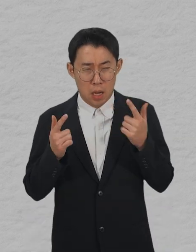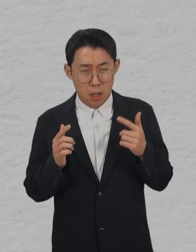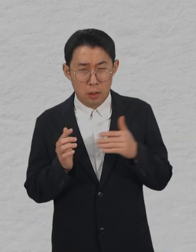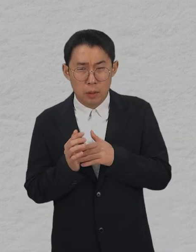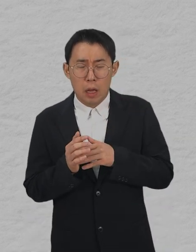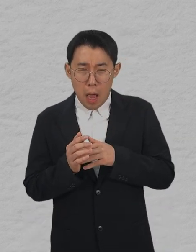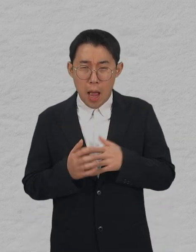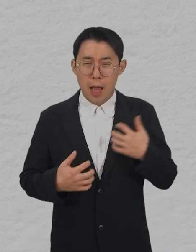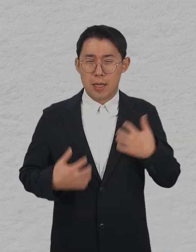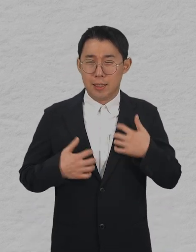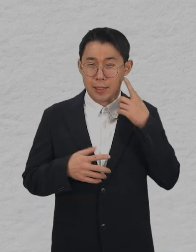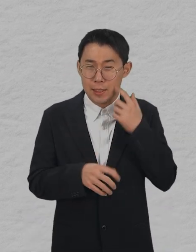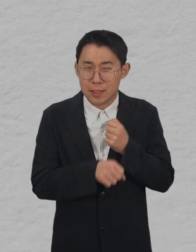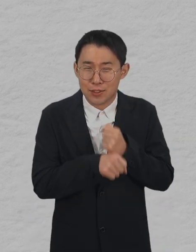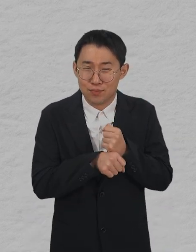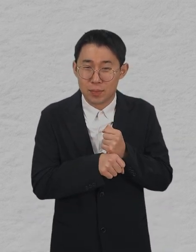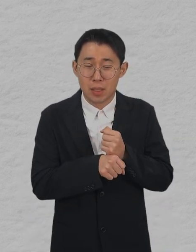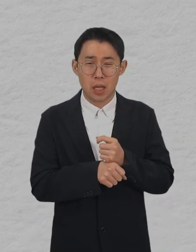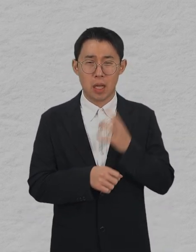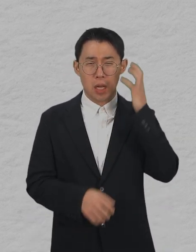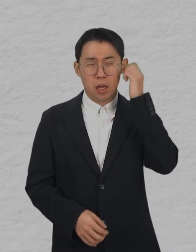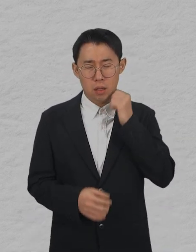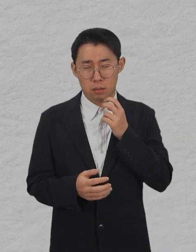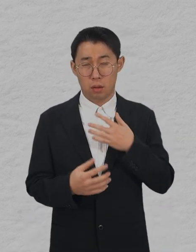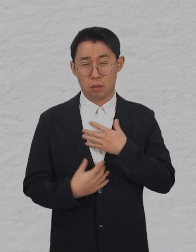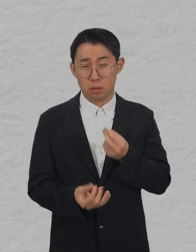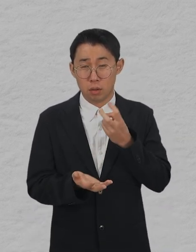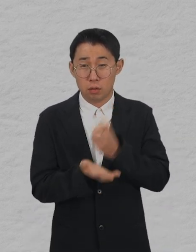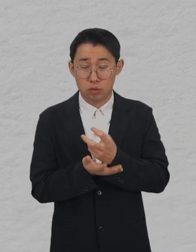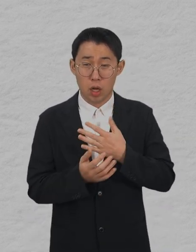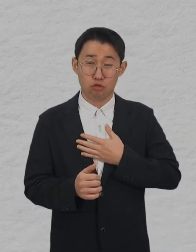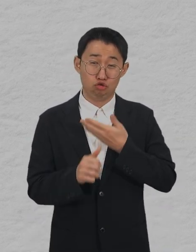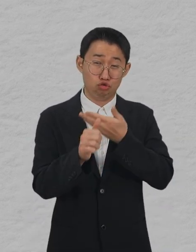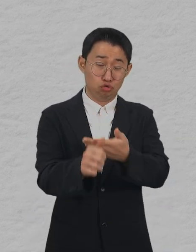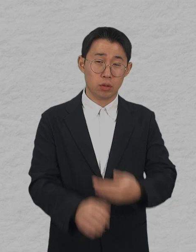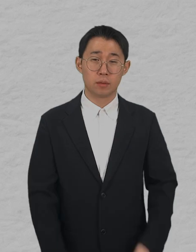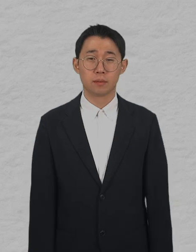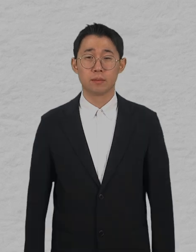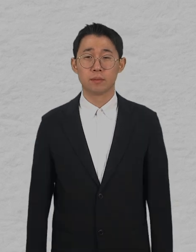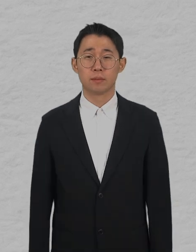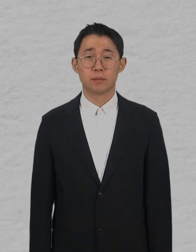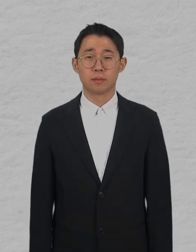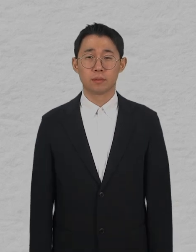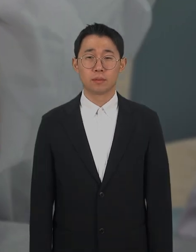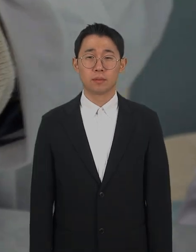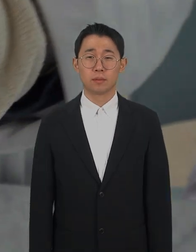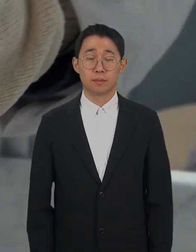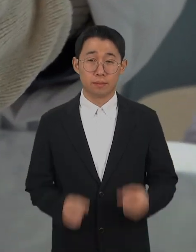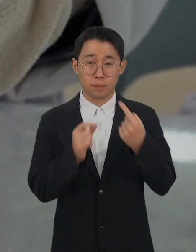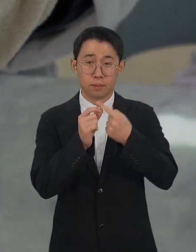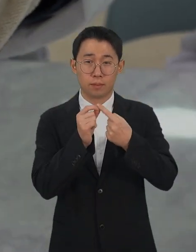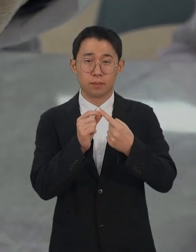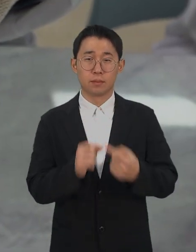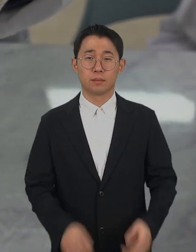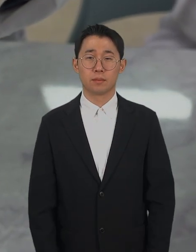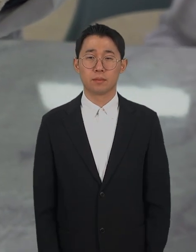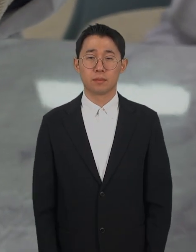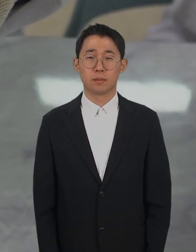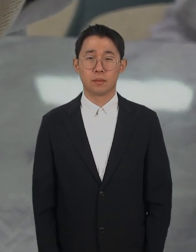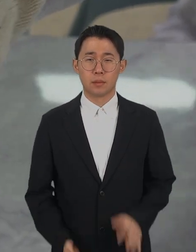다치지 않고 즐거운 실험을 하기 위해서 꼭 기억해야 할 안전 수칙들을 알려줄게요. 첫